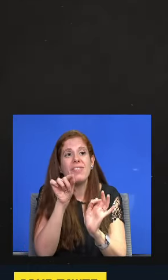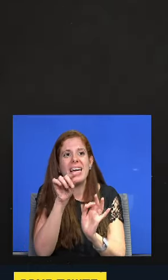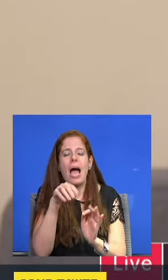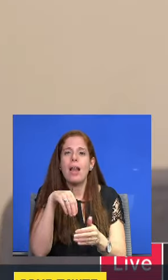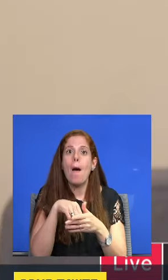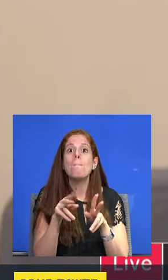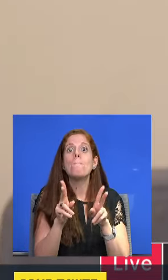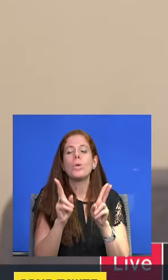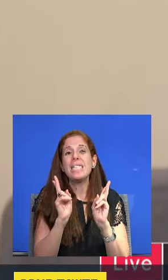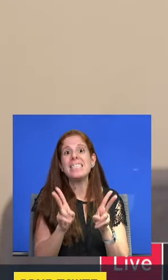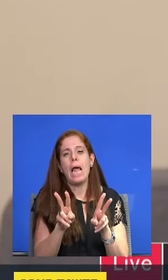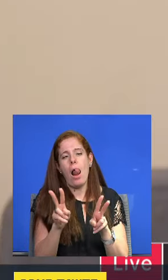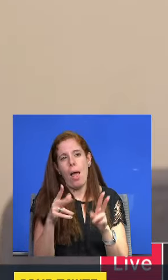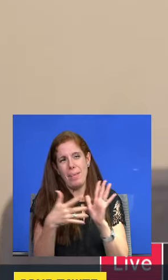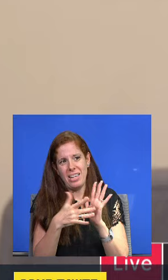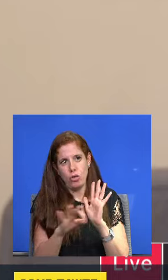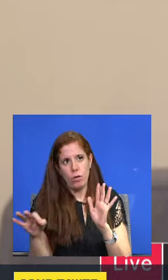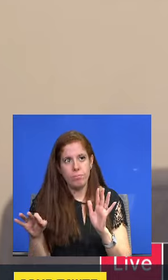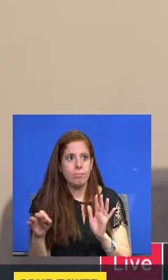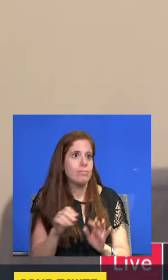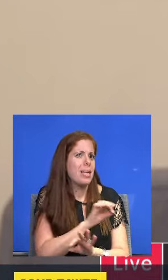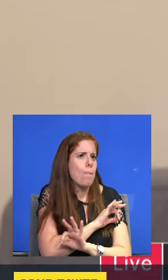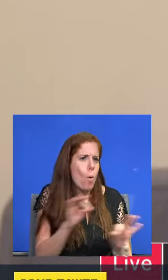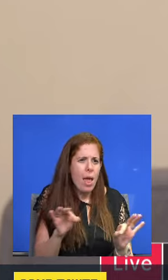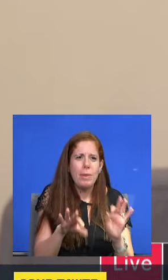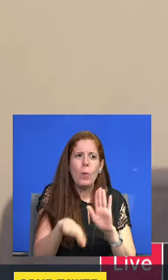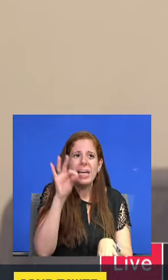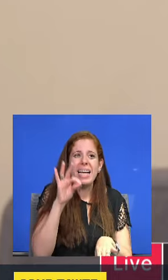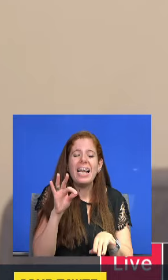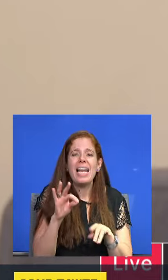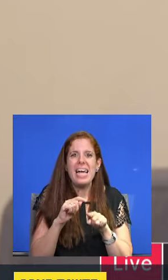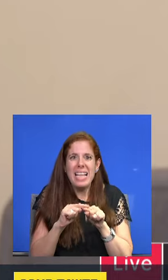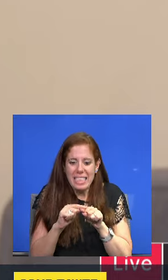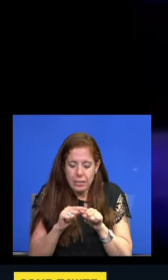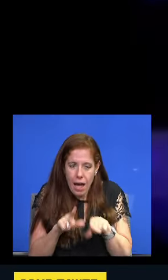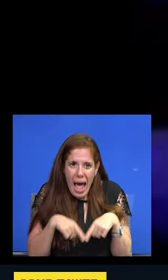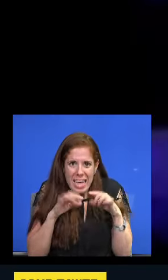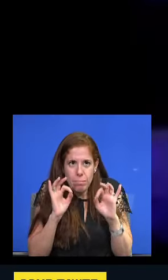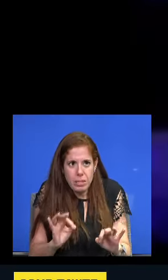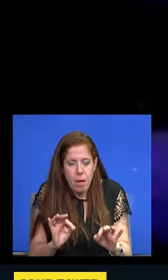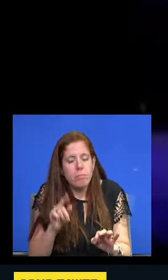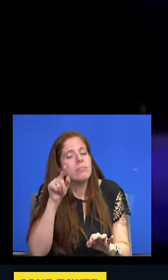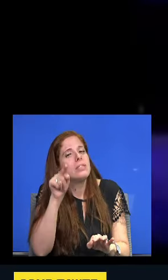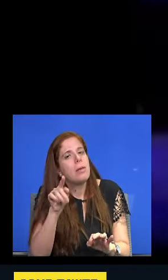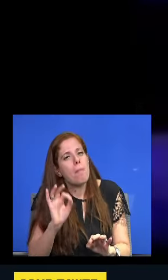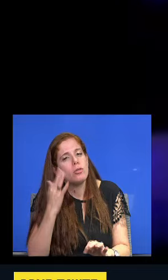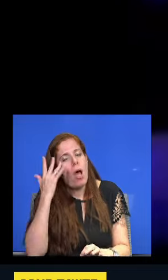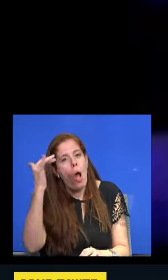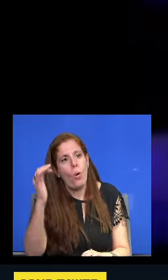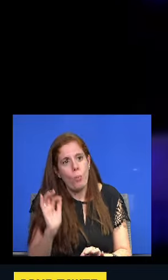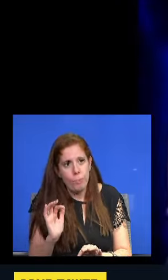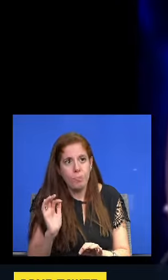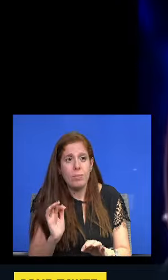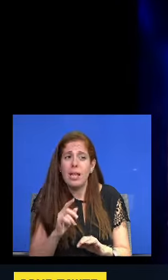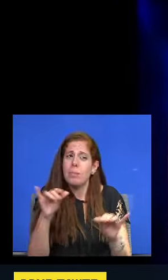שלהם. The greatest thing would be if we could find the seeds of life itself. That's always the dream. כן, אתם לא טועים, זהו